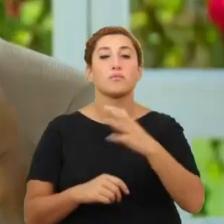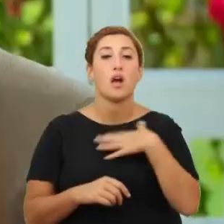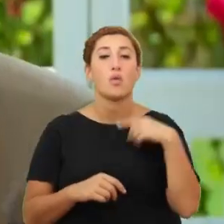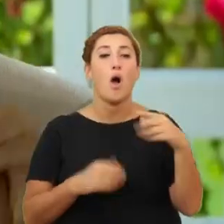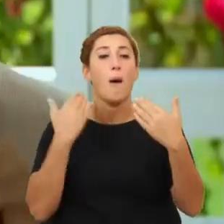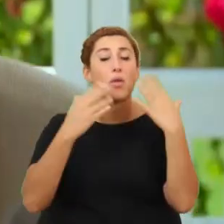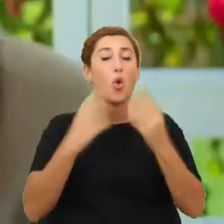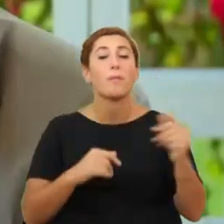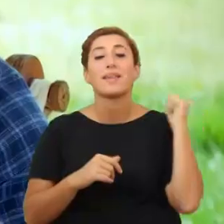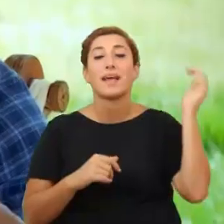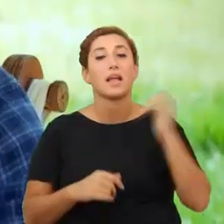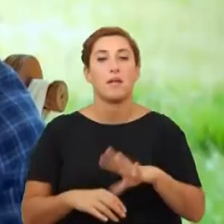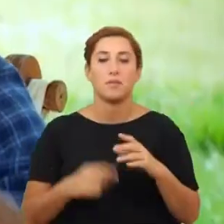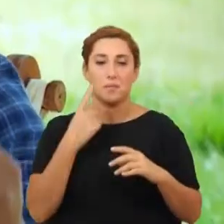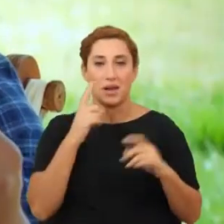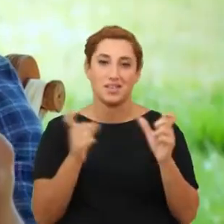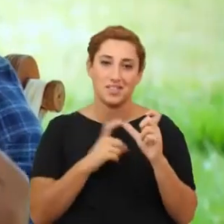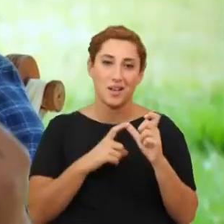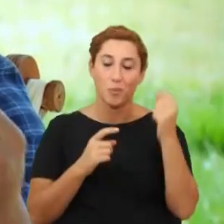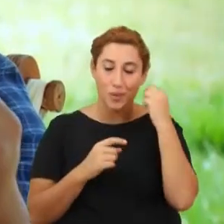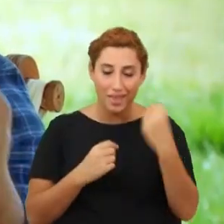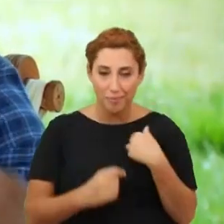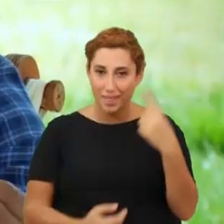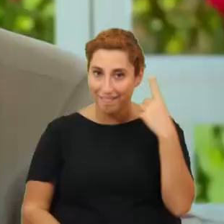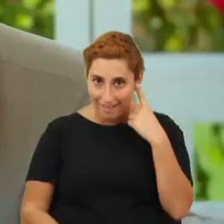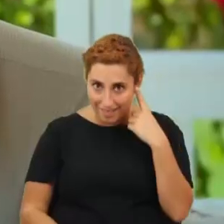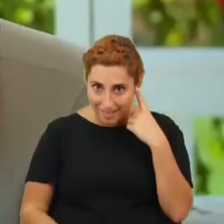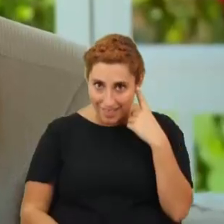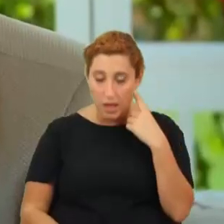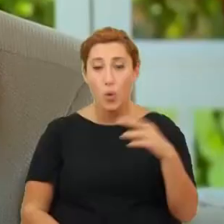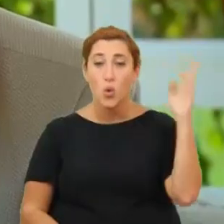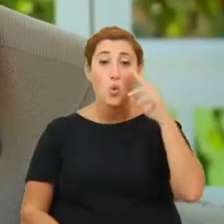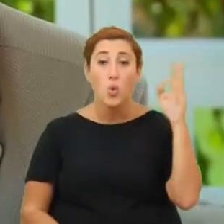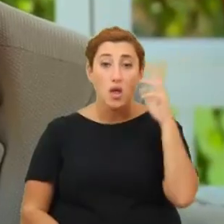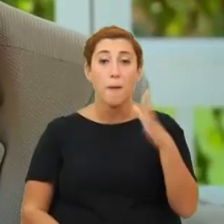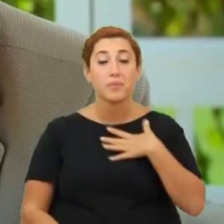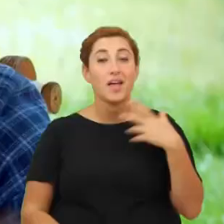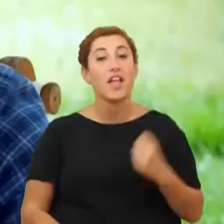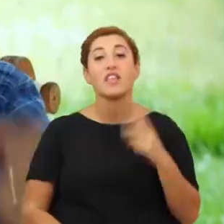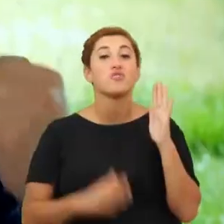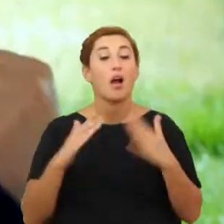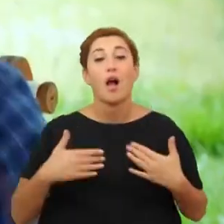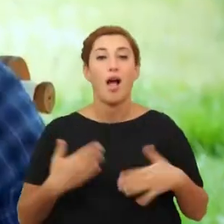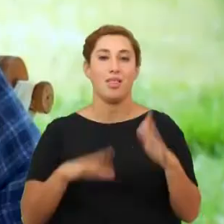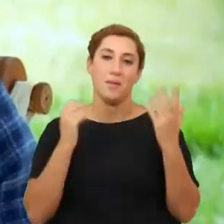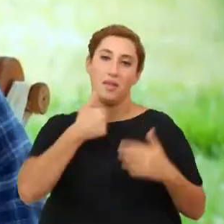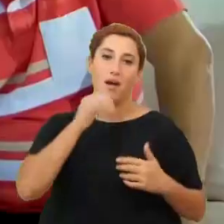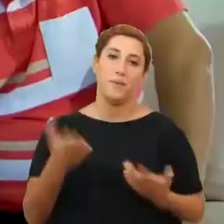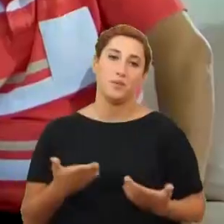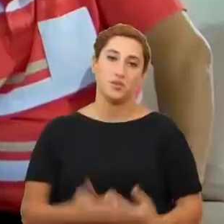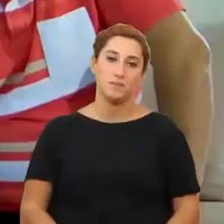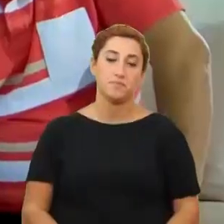o ameliyatı olmadan dönmez. Bak Sarp, kulağını açıp iyice dinle beni. Rüyamın dayanacak gücü kalmadı artık abicim